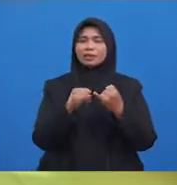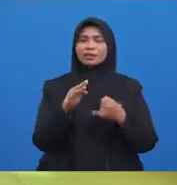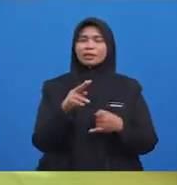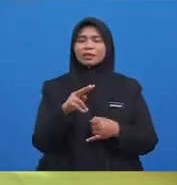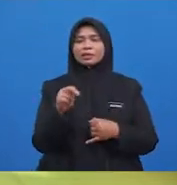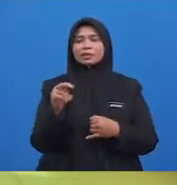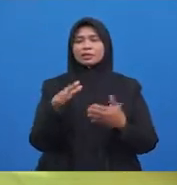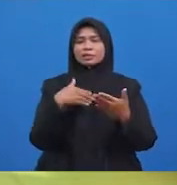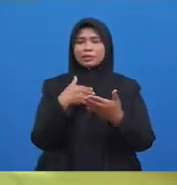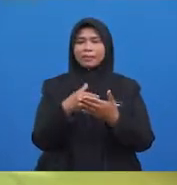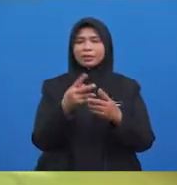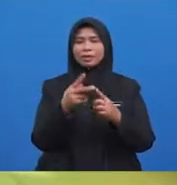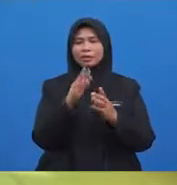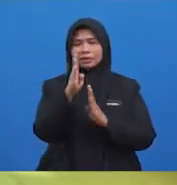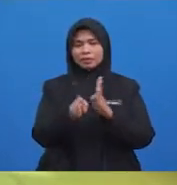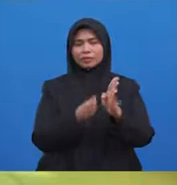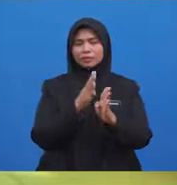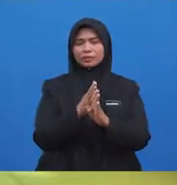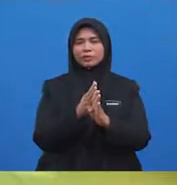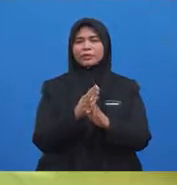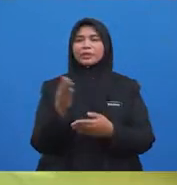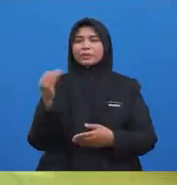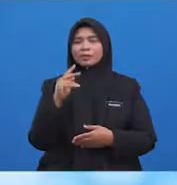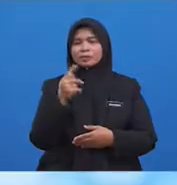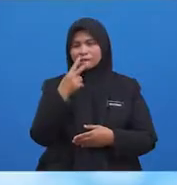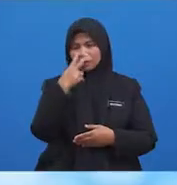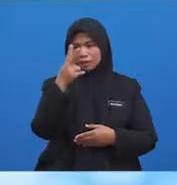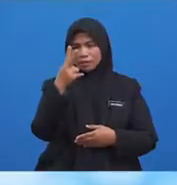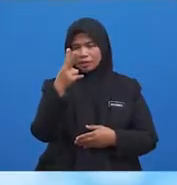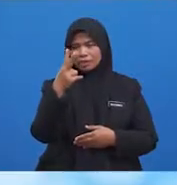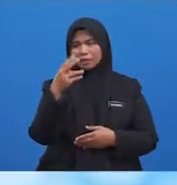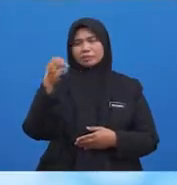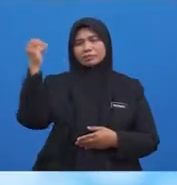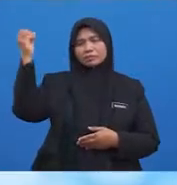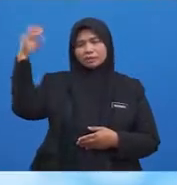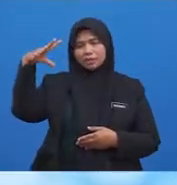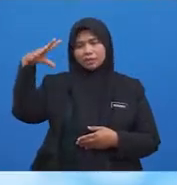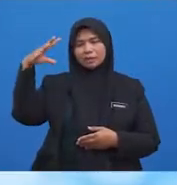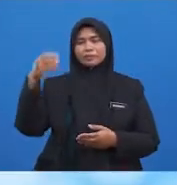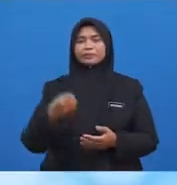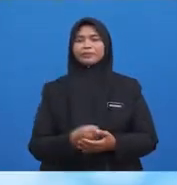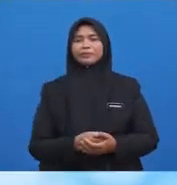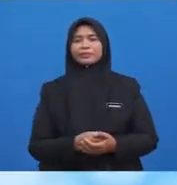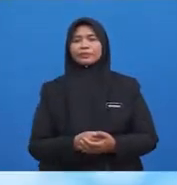sampai ke bumi Mari kita lihat Struktur matahari